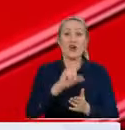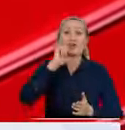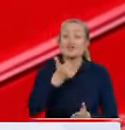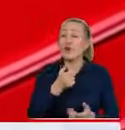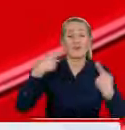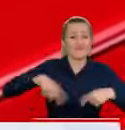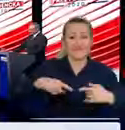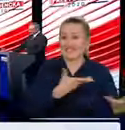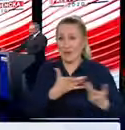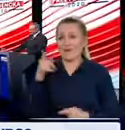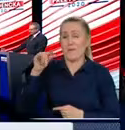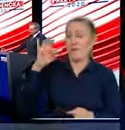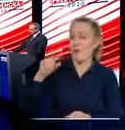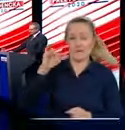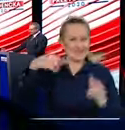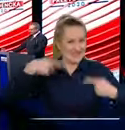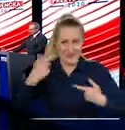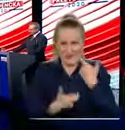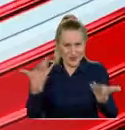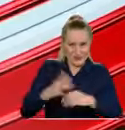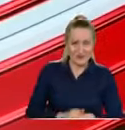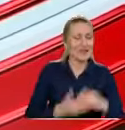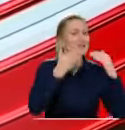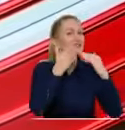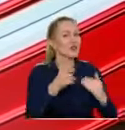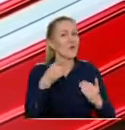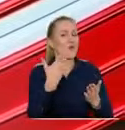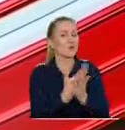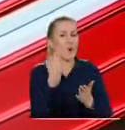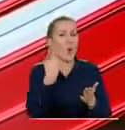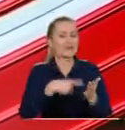PO, ani PiS. Bardzo dziękuję. To była ostatnia odpowiedź